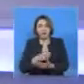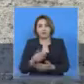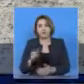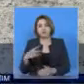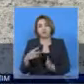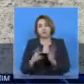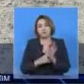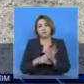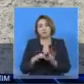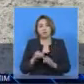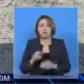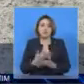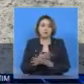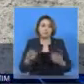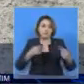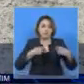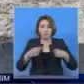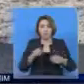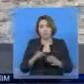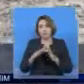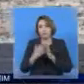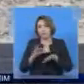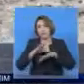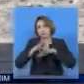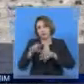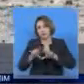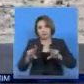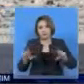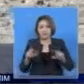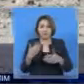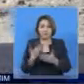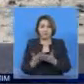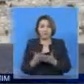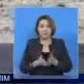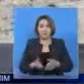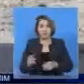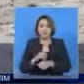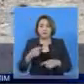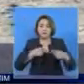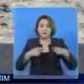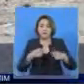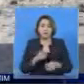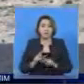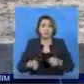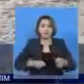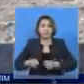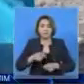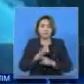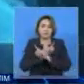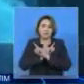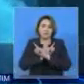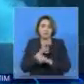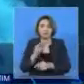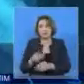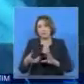28 жастағы жолаушы түрлі жарақатпен Мұғалжар аудандық орталық ауруханасына жеткізілді. Жолаушы алған жарақатынан келесі күні көз жұмды.